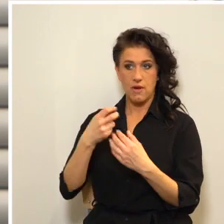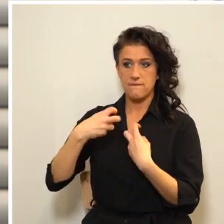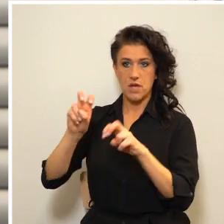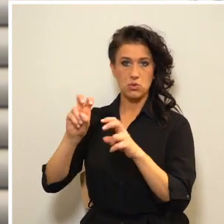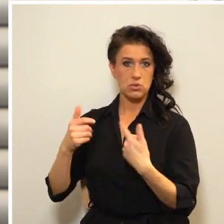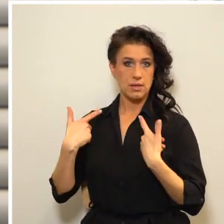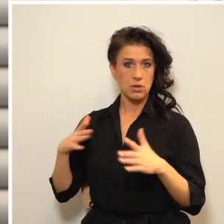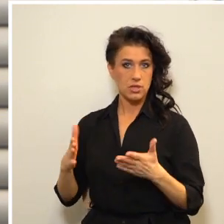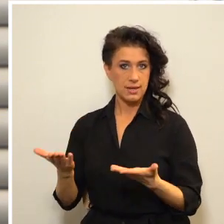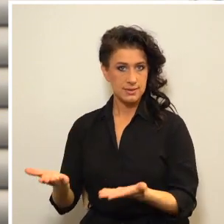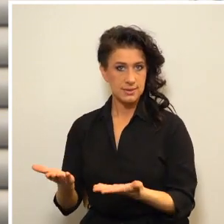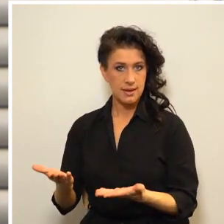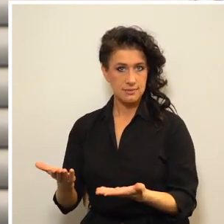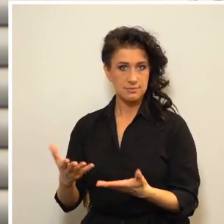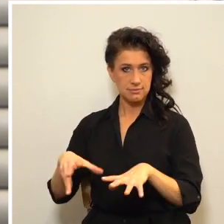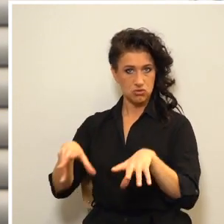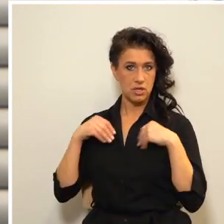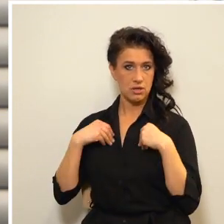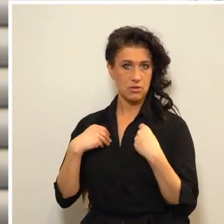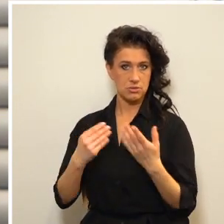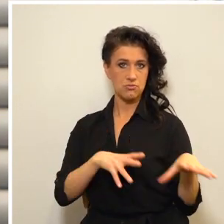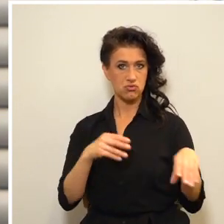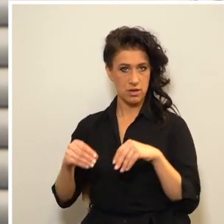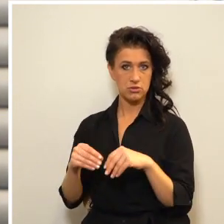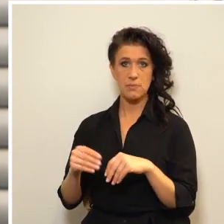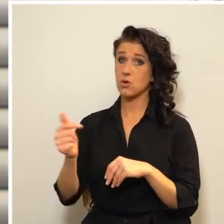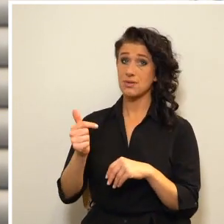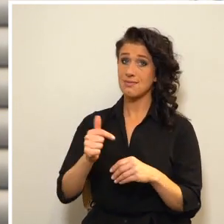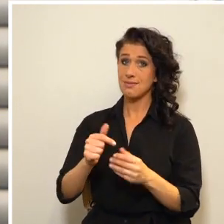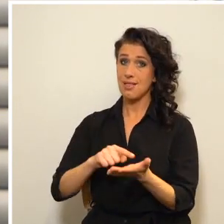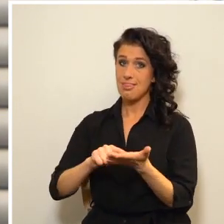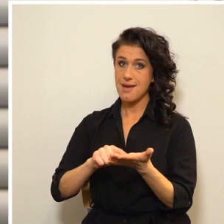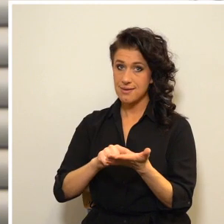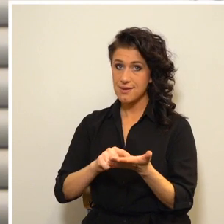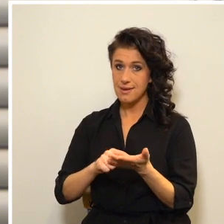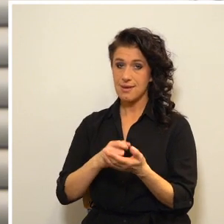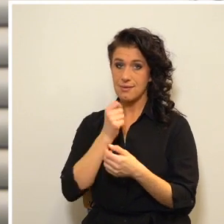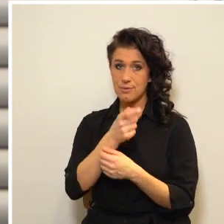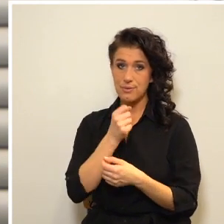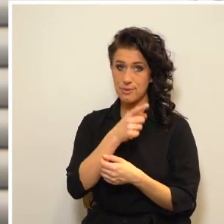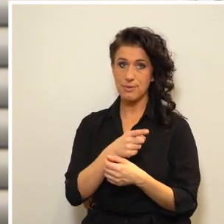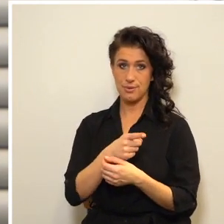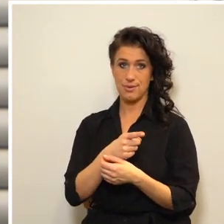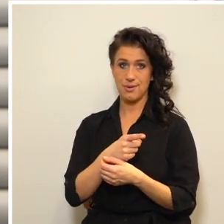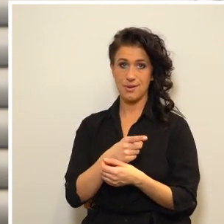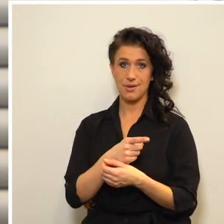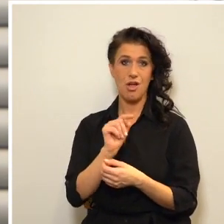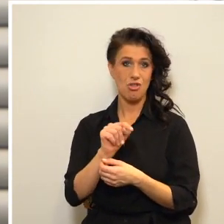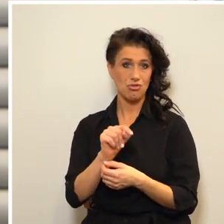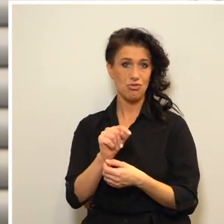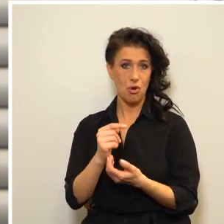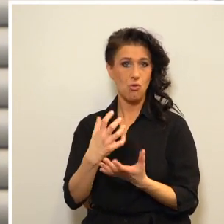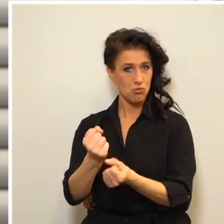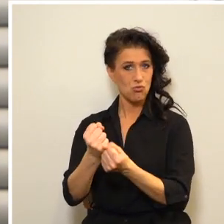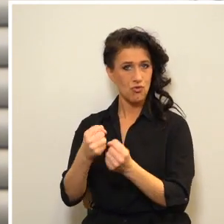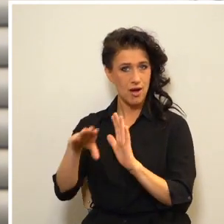konieczność używania immunosupresyjnych leków i tak dalej do niedawna takim problemem było to że te to szczeblu tusze trzeba utrzymać w określonych